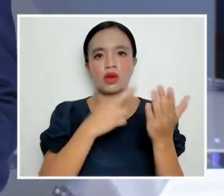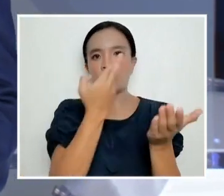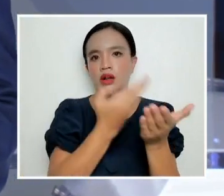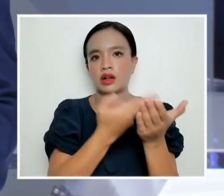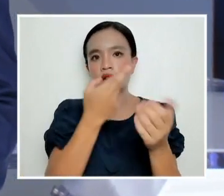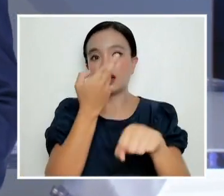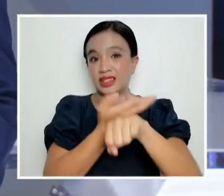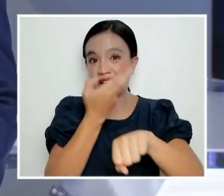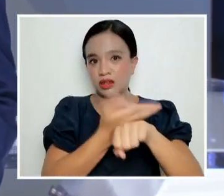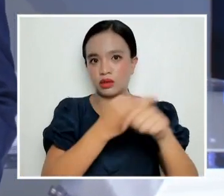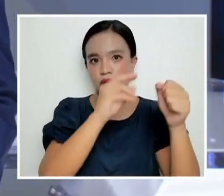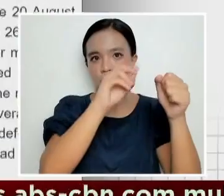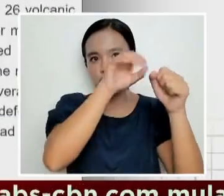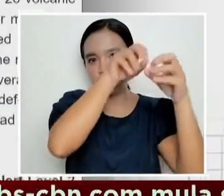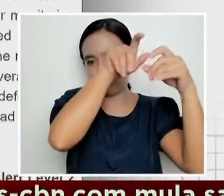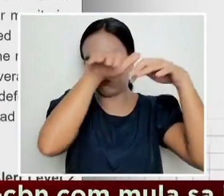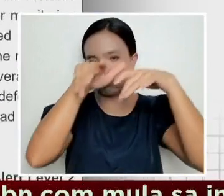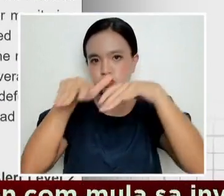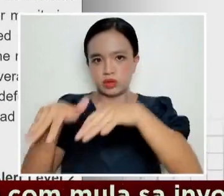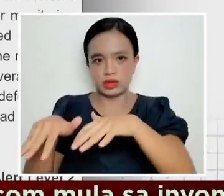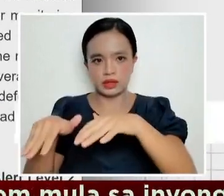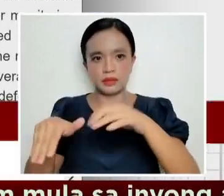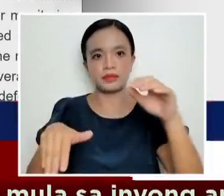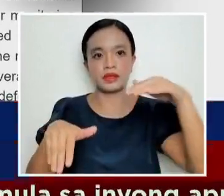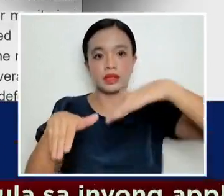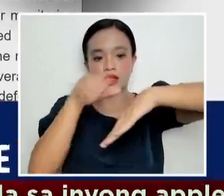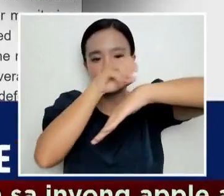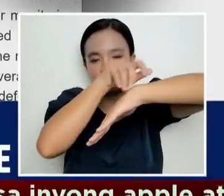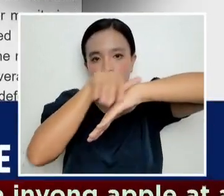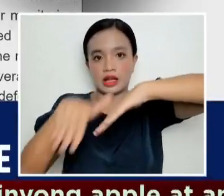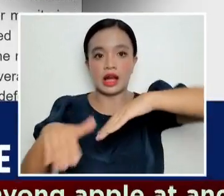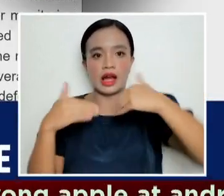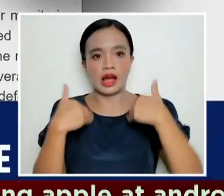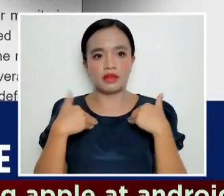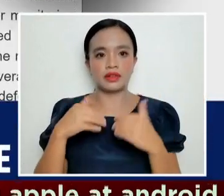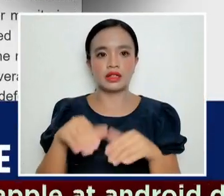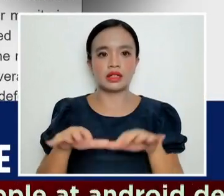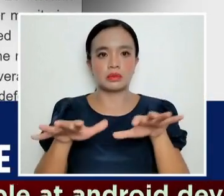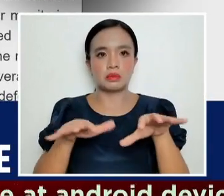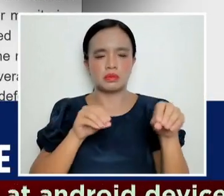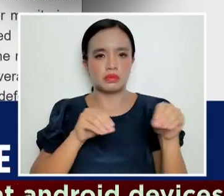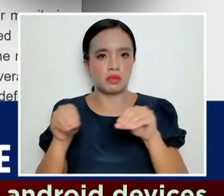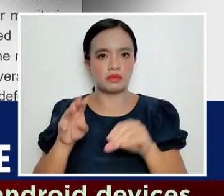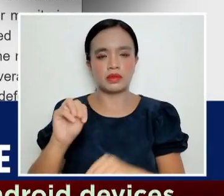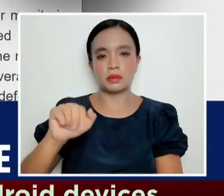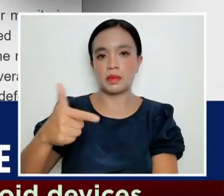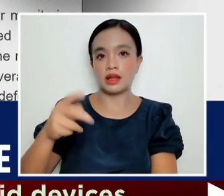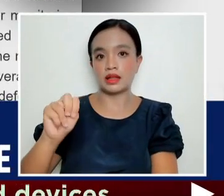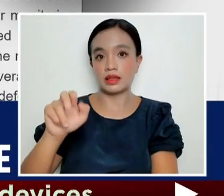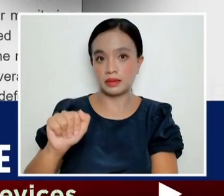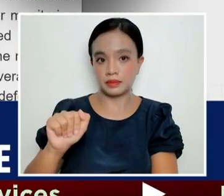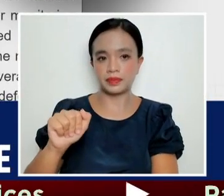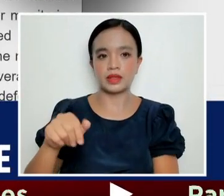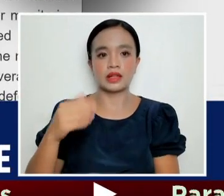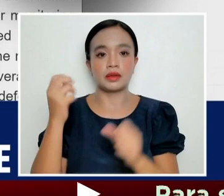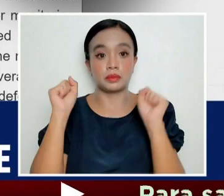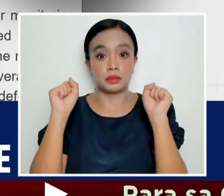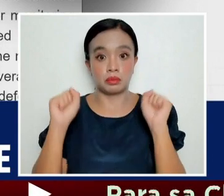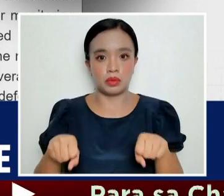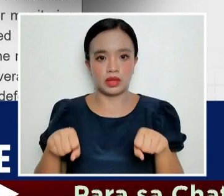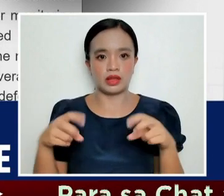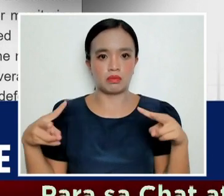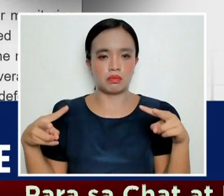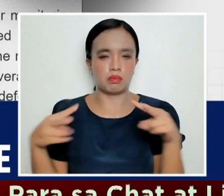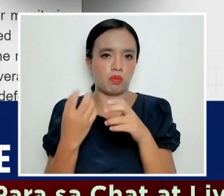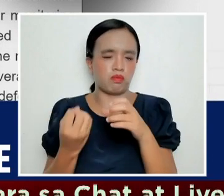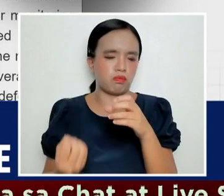bulkan. Paliwanag ng PMOC, may paggalaw sa magma ng bulkan na maaaring magdulot ng phreatic